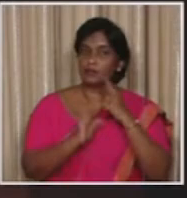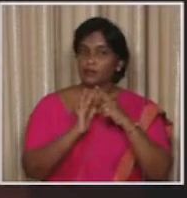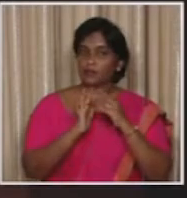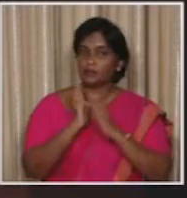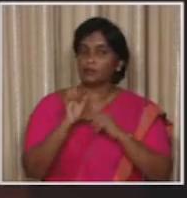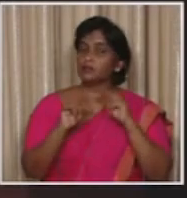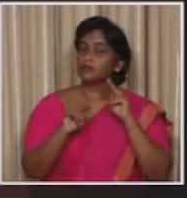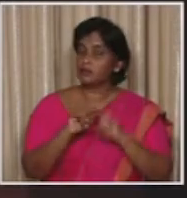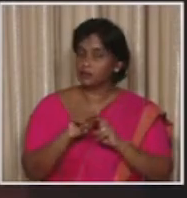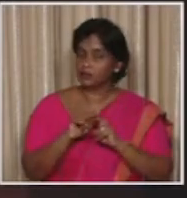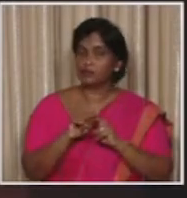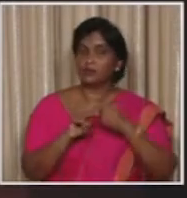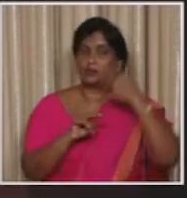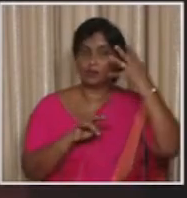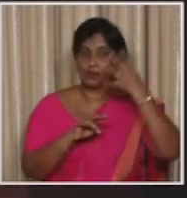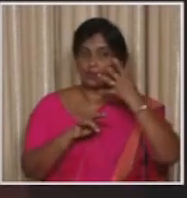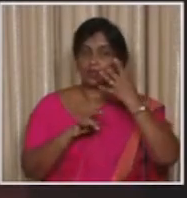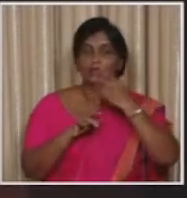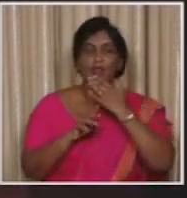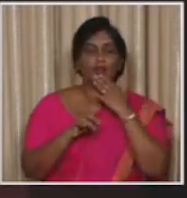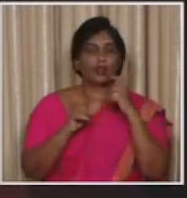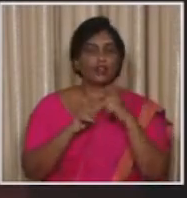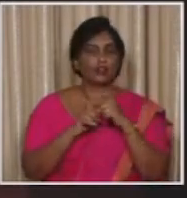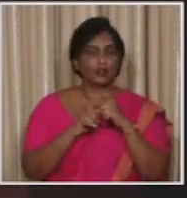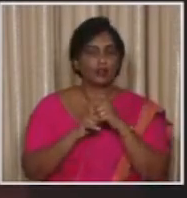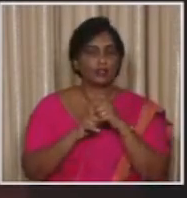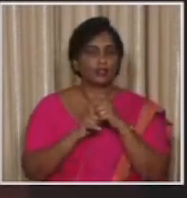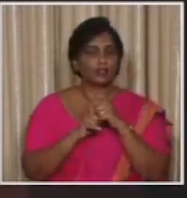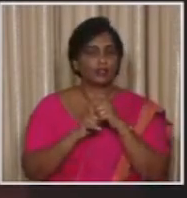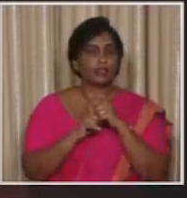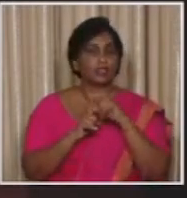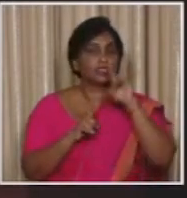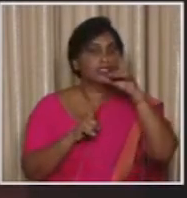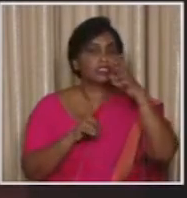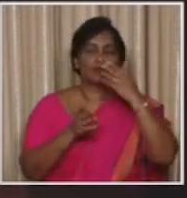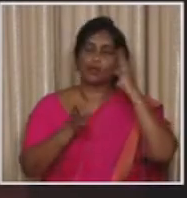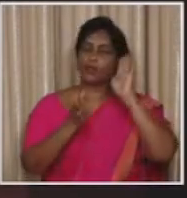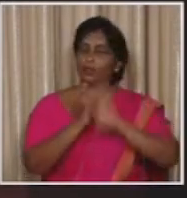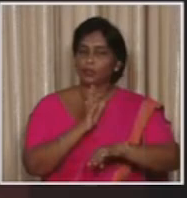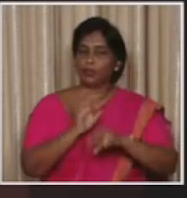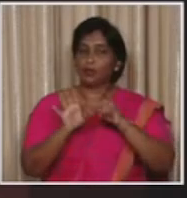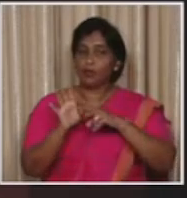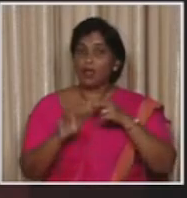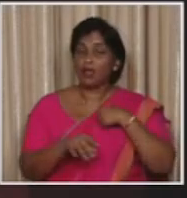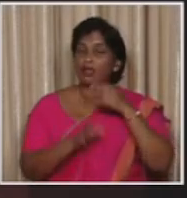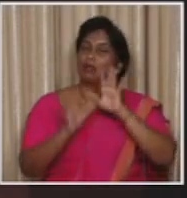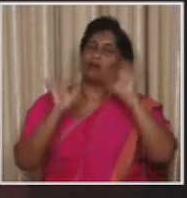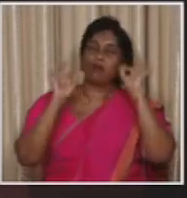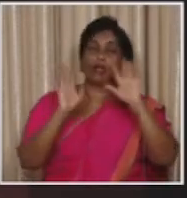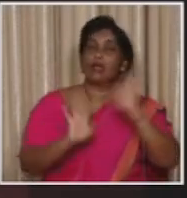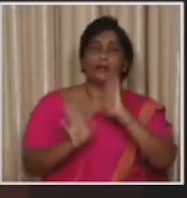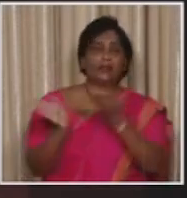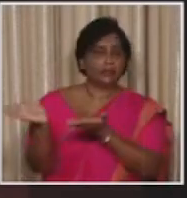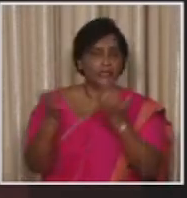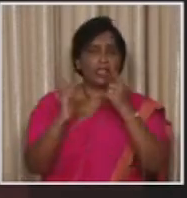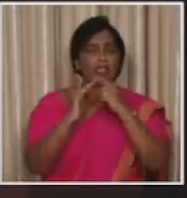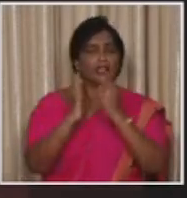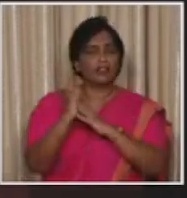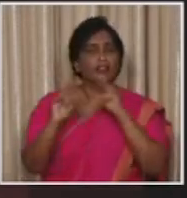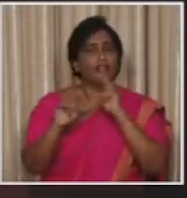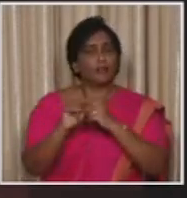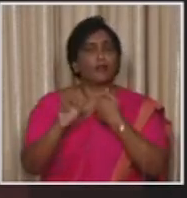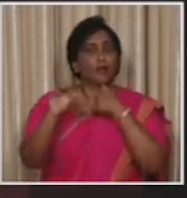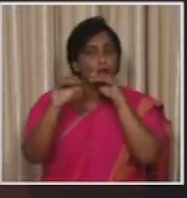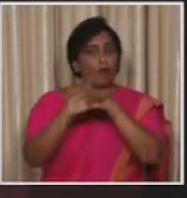අරමුදලේ 4 වෙනි වාරිකේ ඇමරිකානු ඩොලර් 100 එපයි කියලා ඉවත් වෙන්න යනකොට අපි කිව්වේ එහෙම කරන්න එපා අපි IMF agreement එකේ ඉන්න ඕන